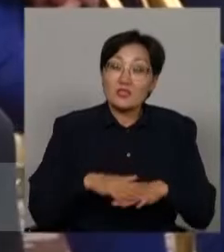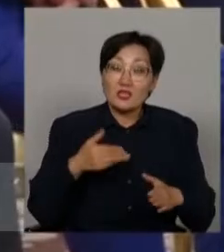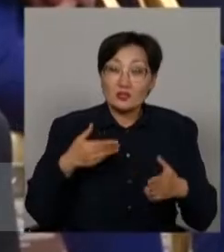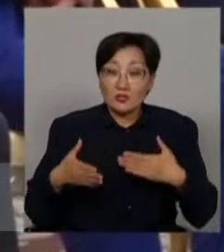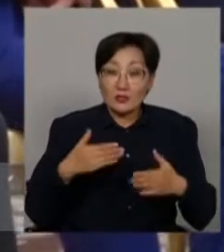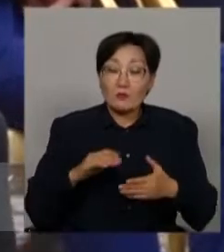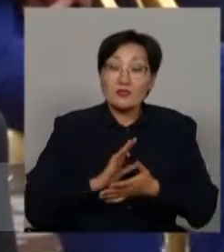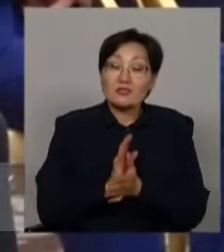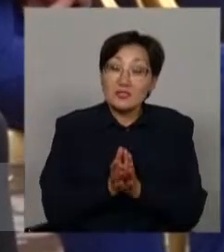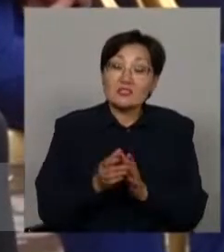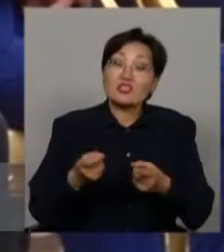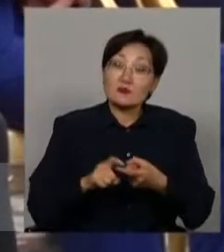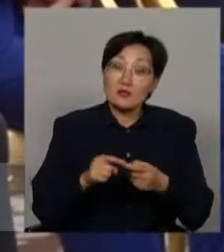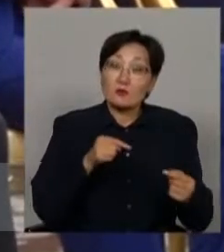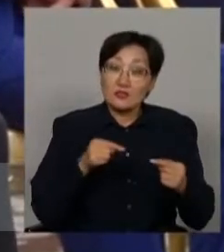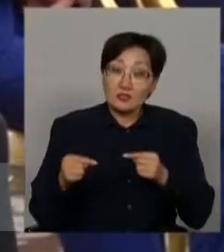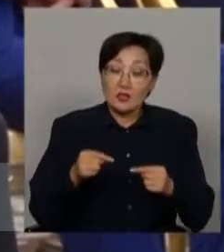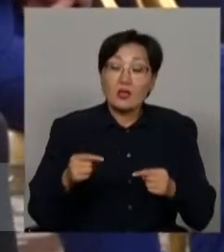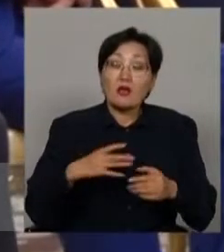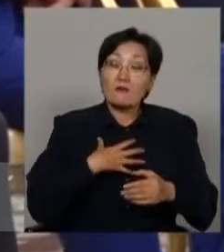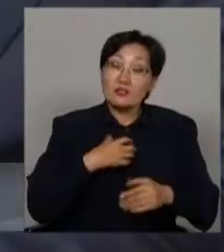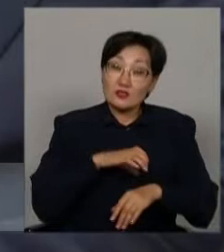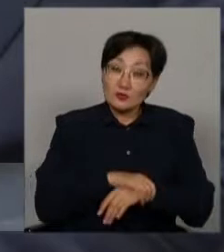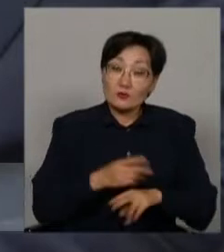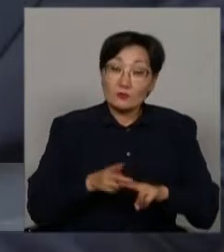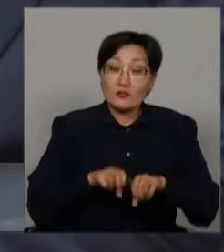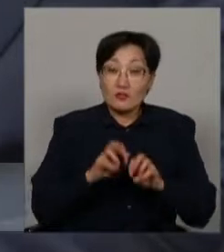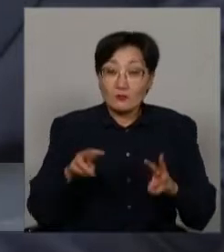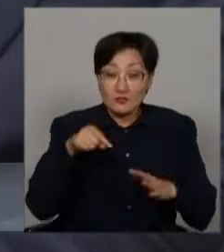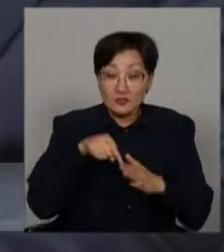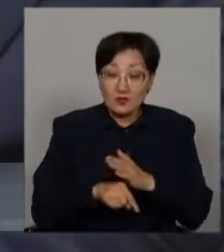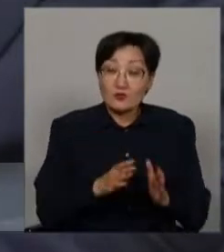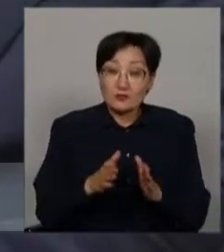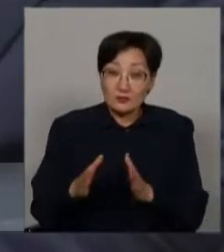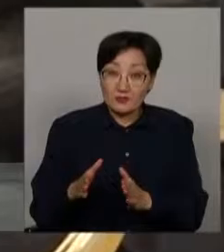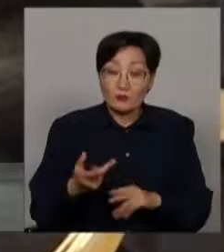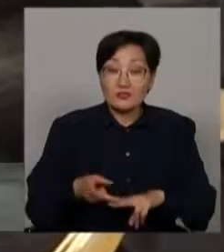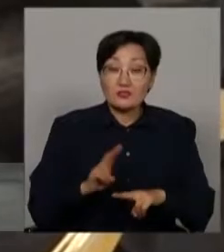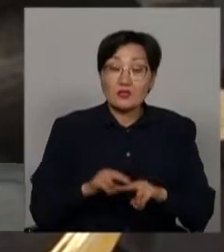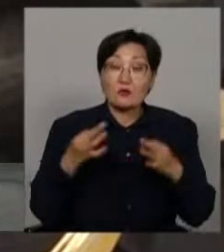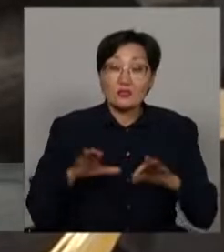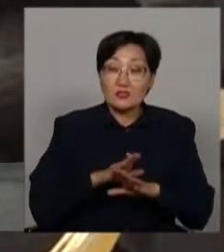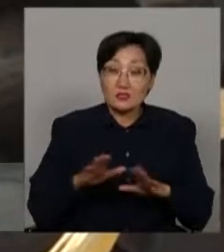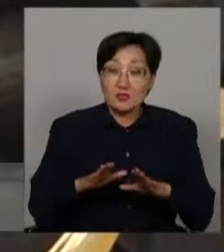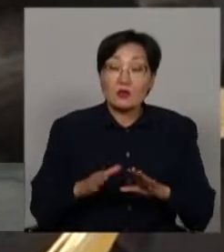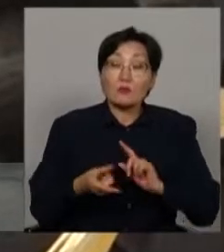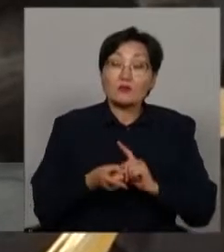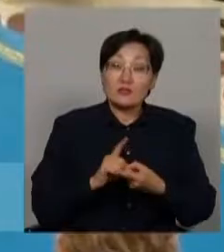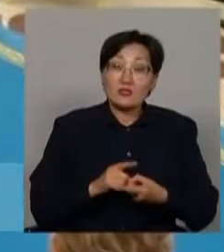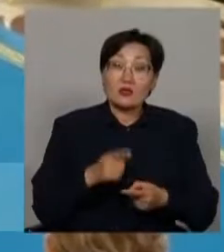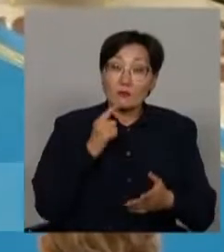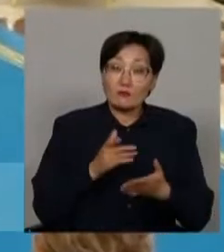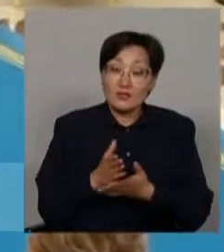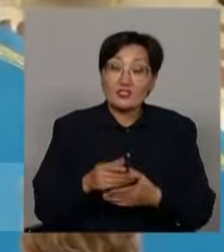тесно связанные между собой важнейшие факторы, которые обеспечивают внутреннюю стабильность. Поэтому недопустимо превращать их в